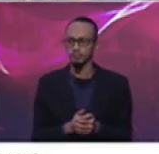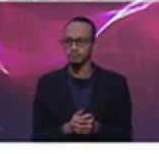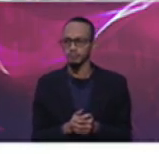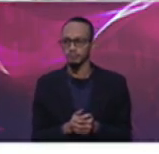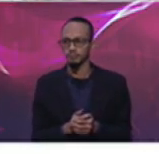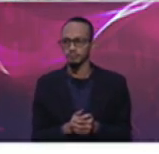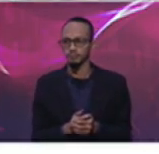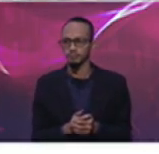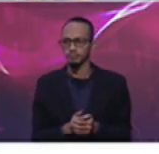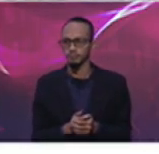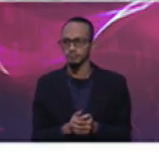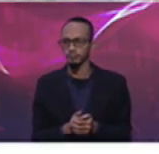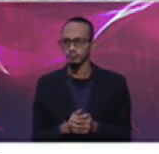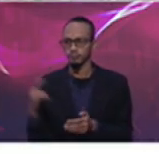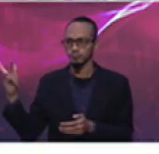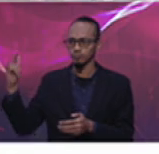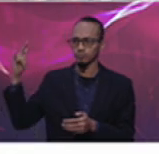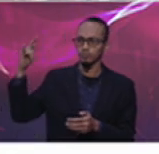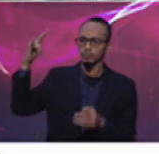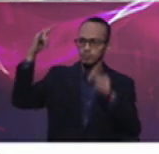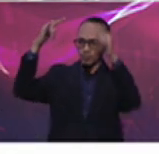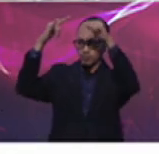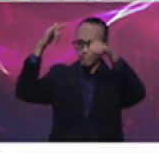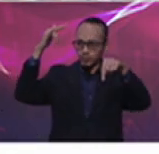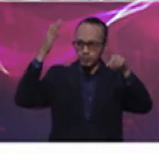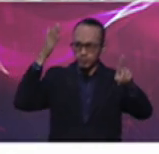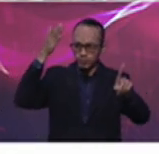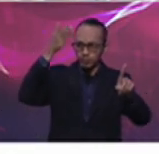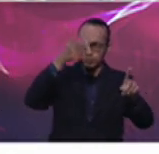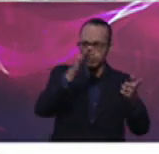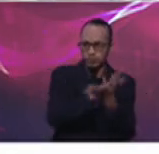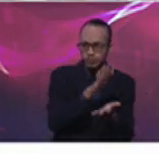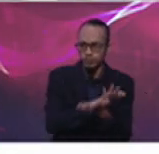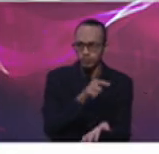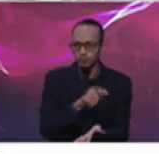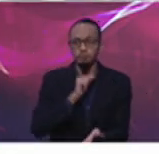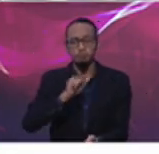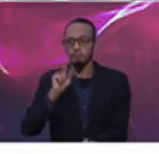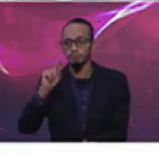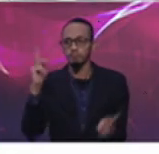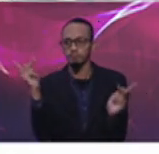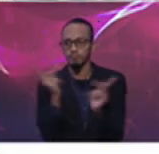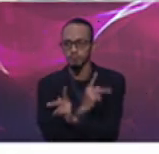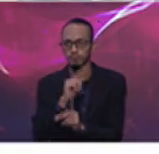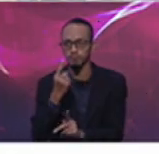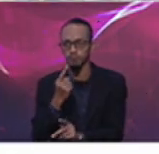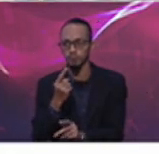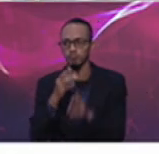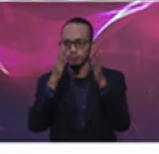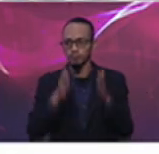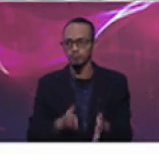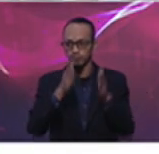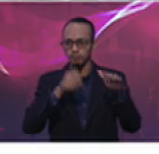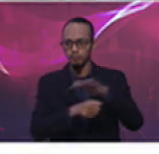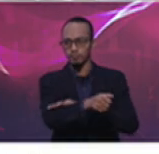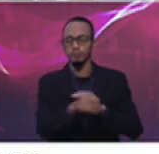التستهديها الاحتلال الاسرائي المدسجد فيهاد كبير من النازحين منطقهبقه الجنا الشماليهط